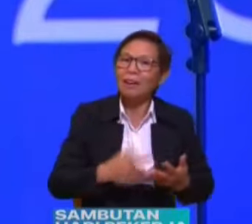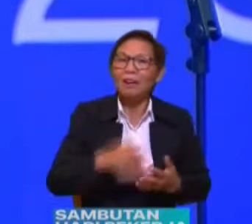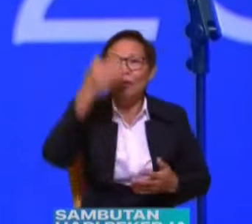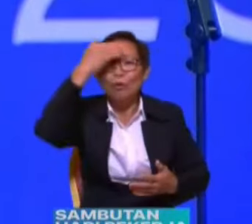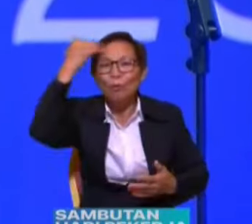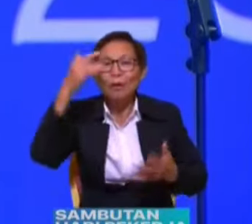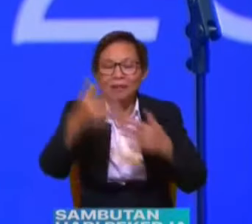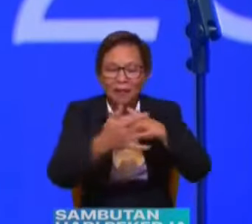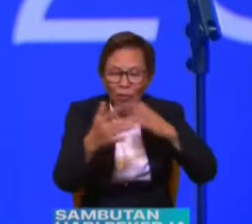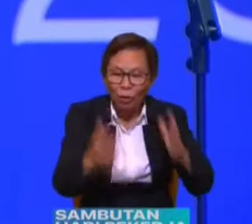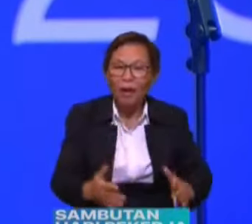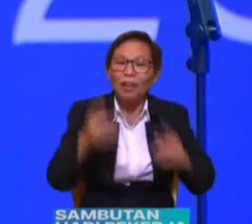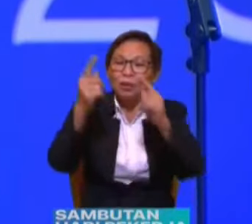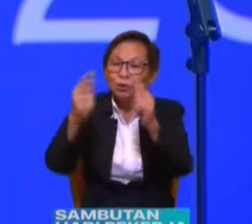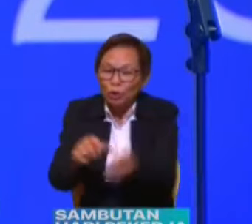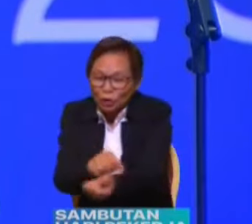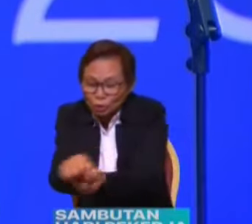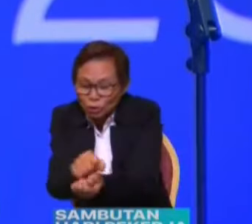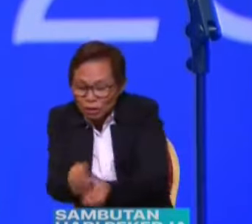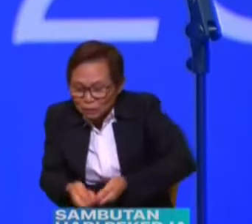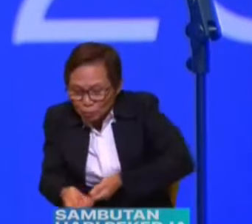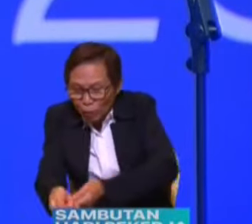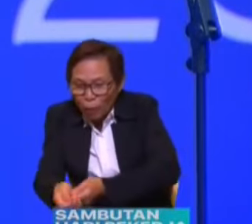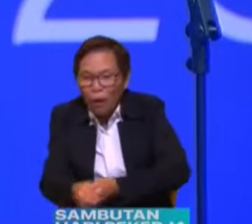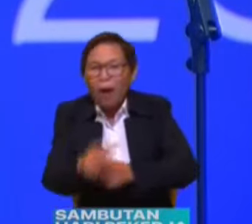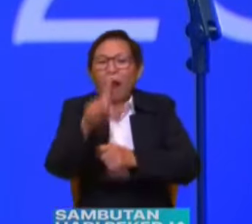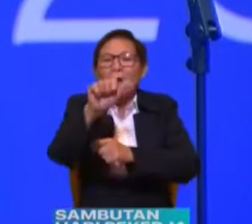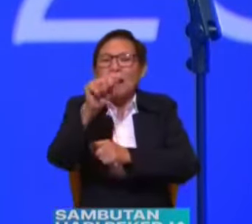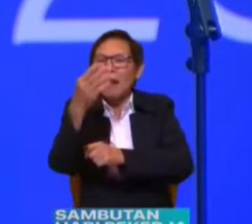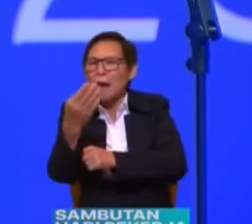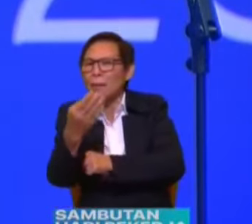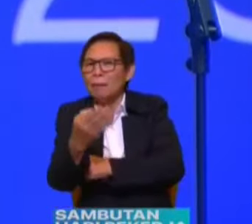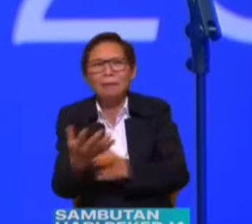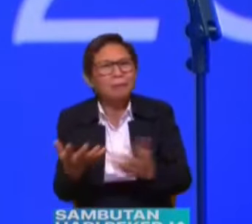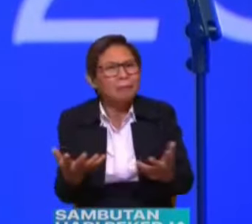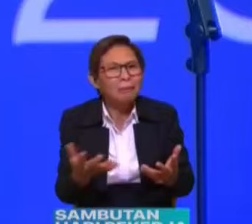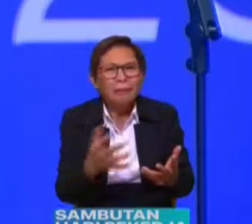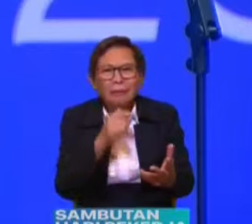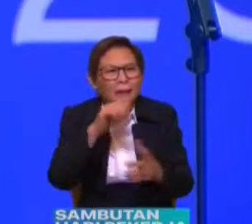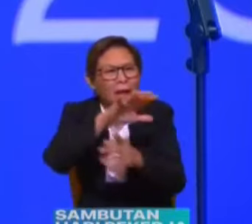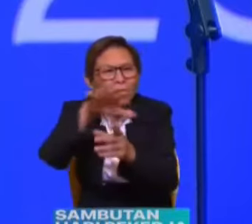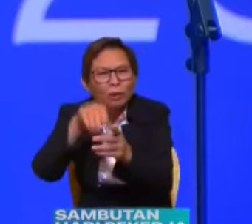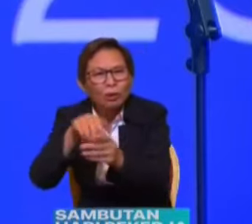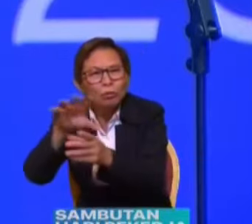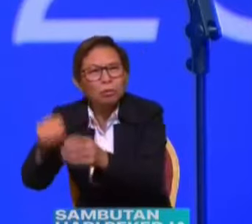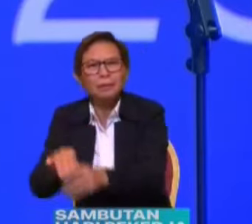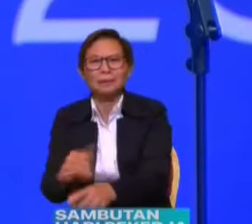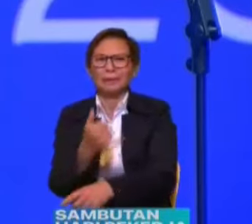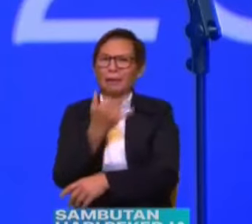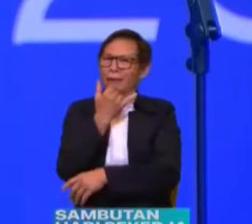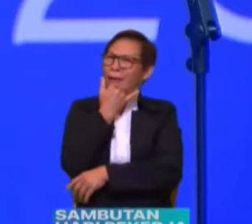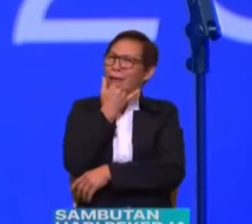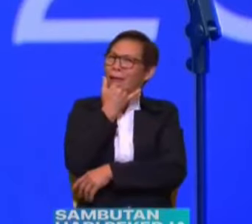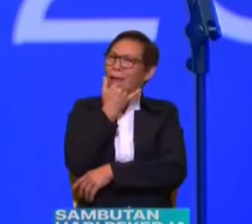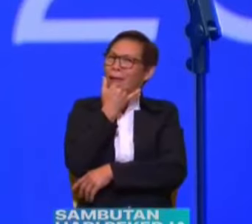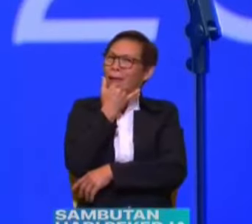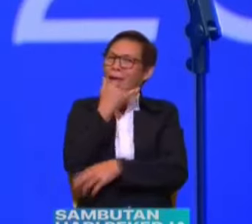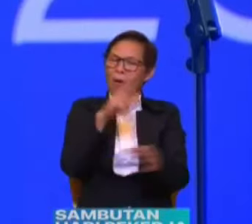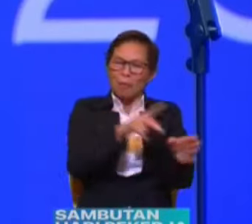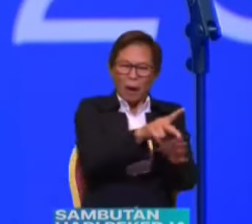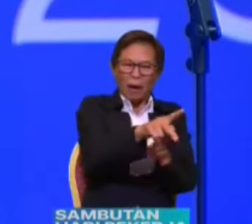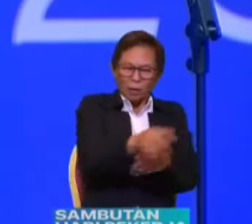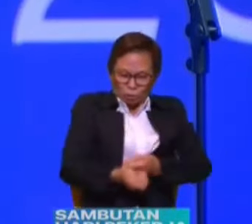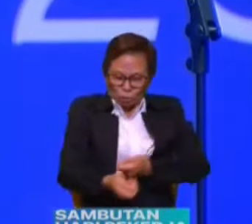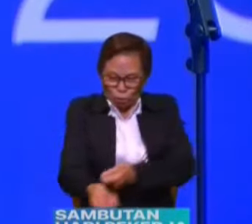yang tukang cuci, makmal. Itu tak ambil kira, tak betul. Takkan pakar itu nak pergi